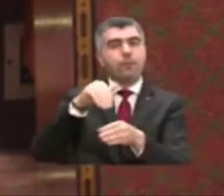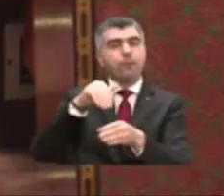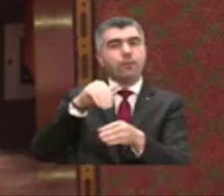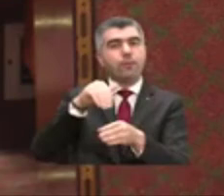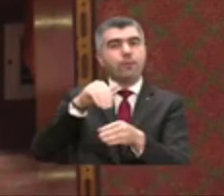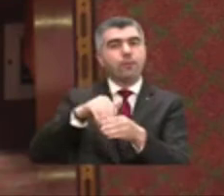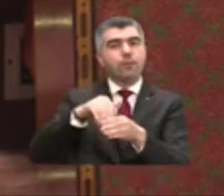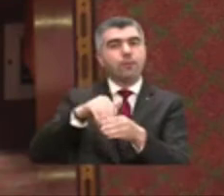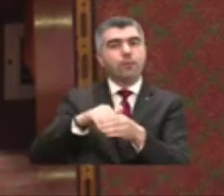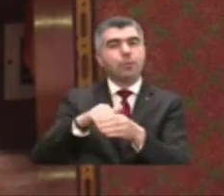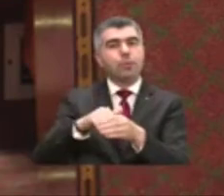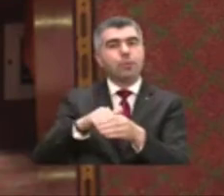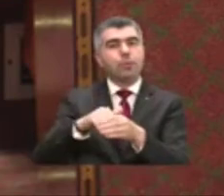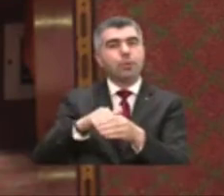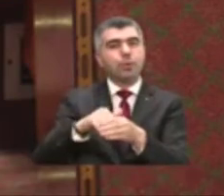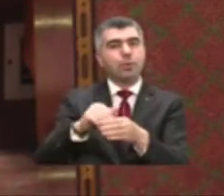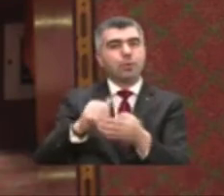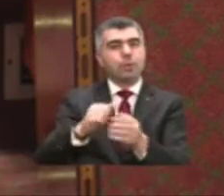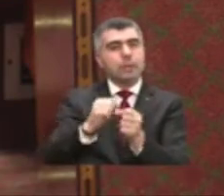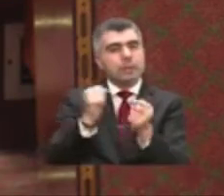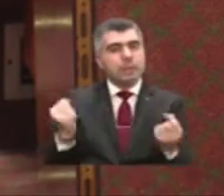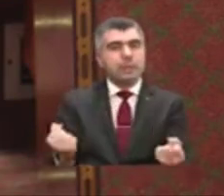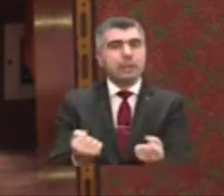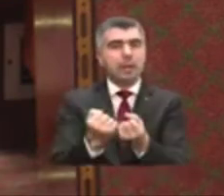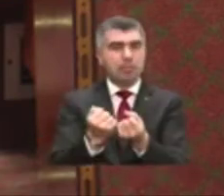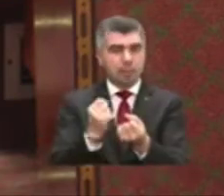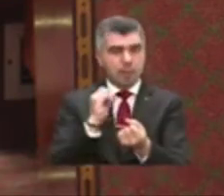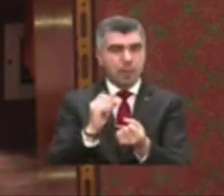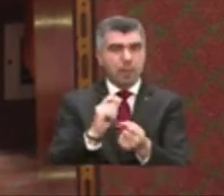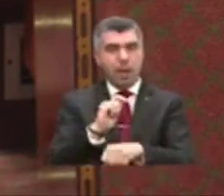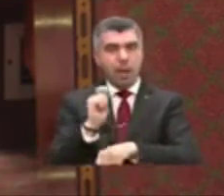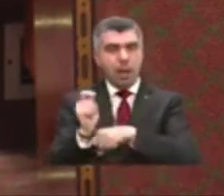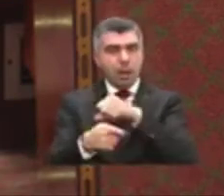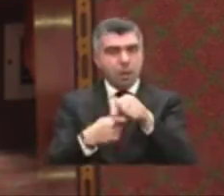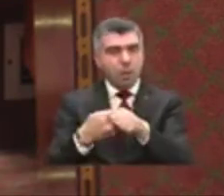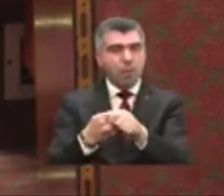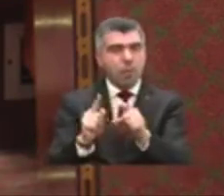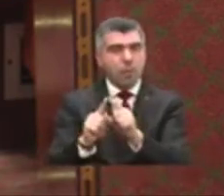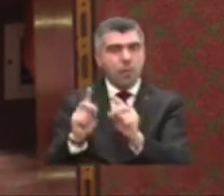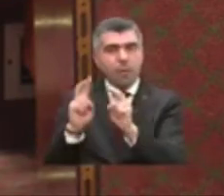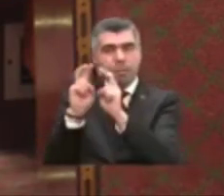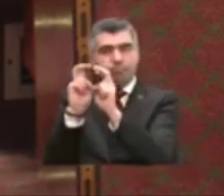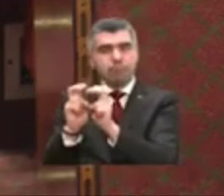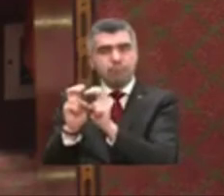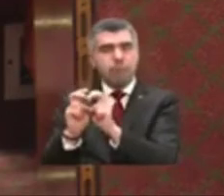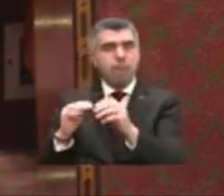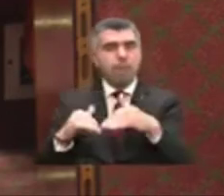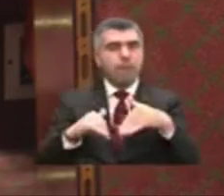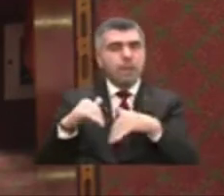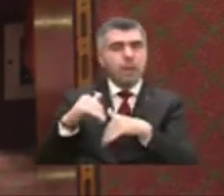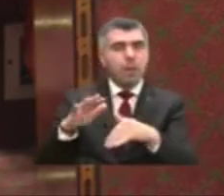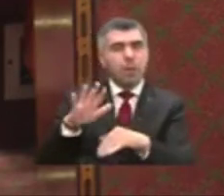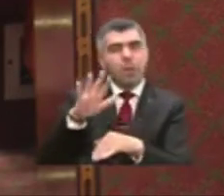صندوق ديال التنمية القروية، وفي إطار البرنامج ديال تقليص الفوارق المجالية، باش أننا